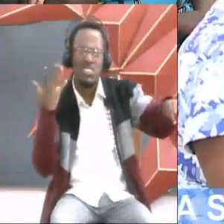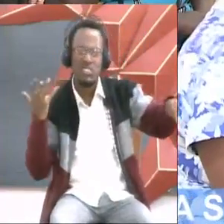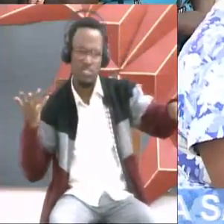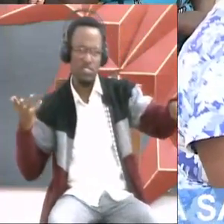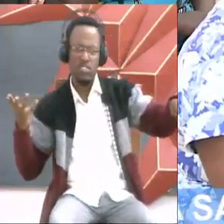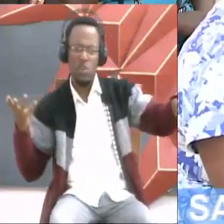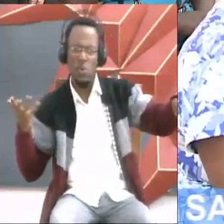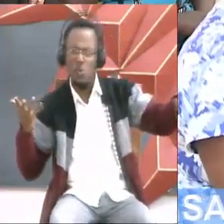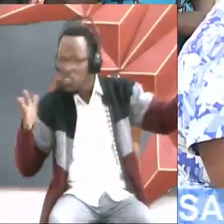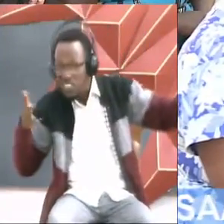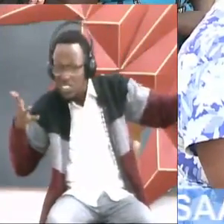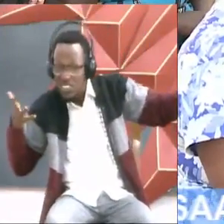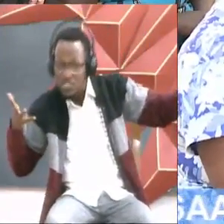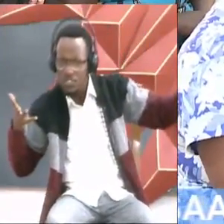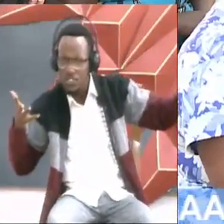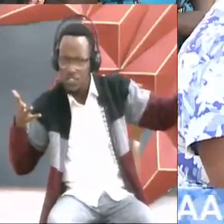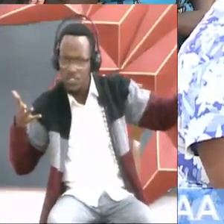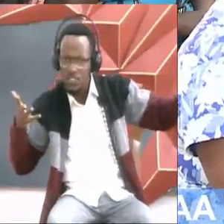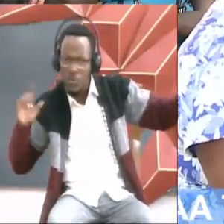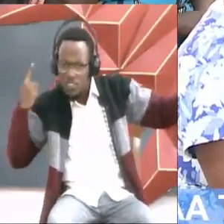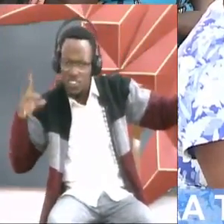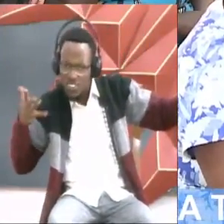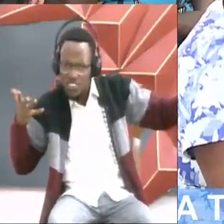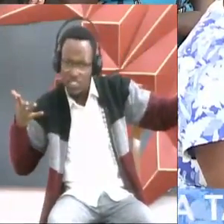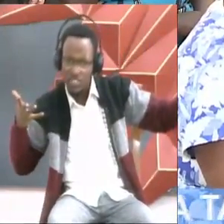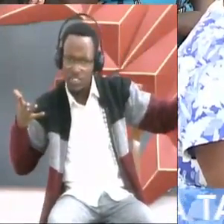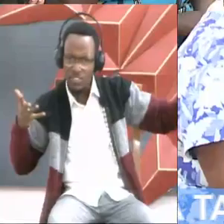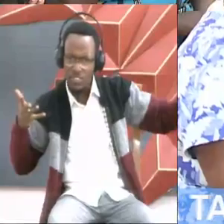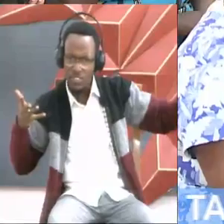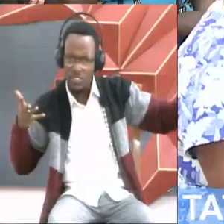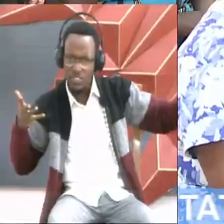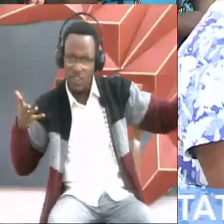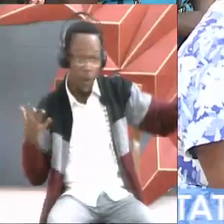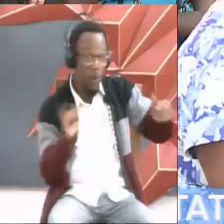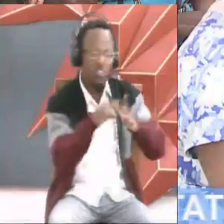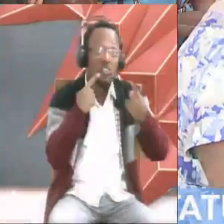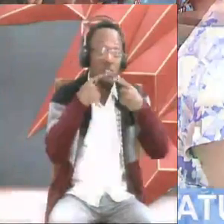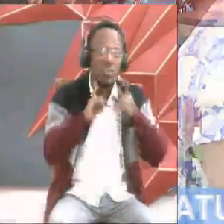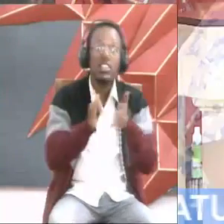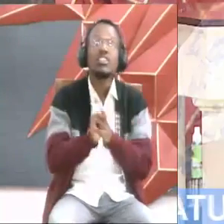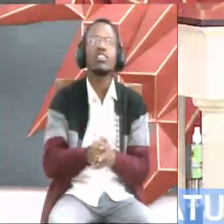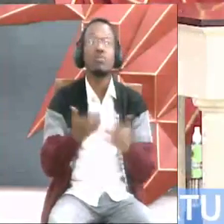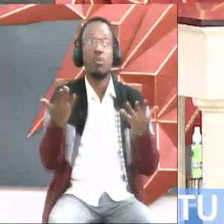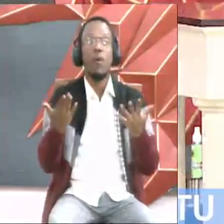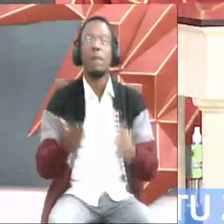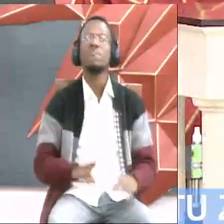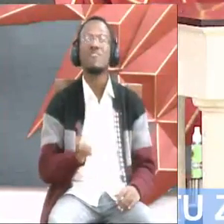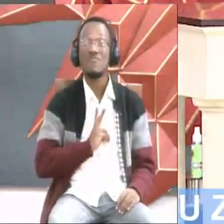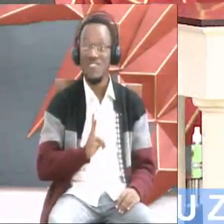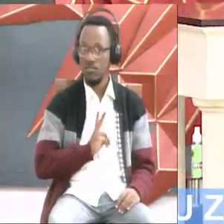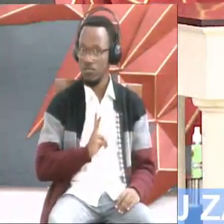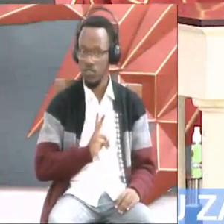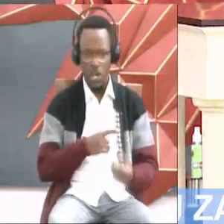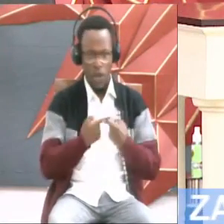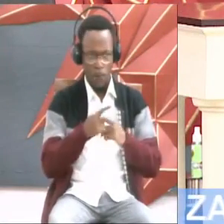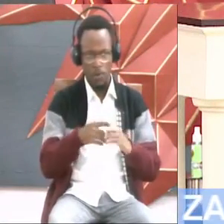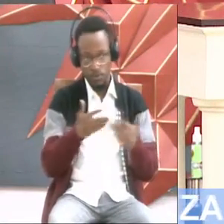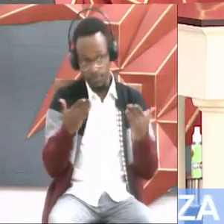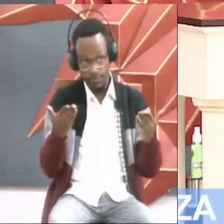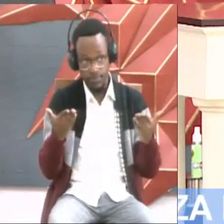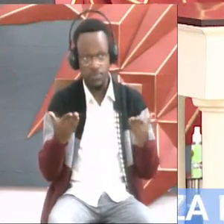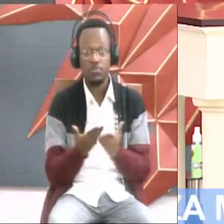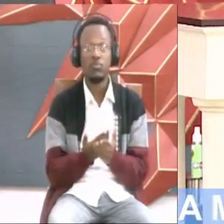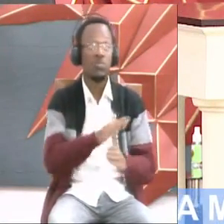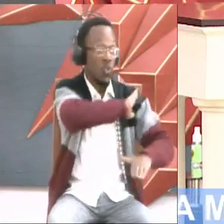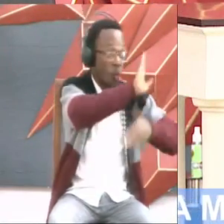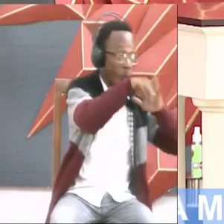Barabyumva neza. Ça c'est individuel. Viens dire qu'on n'a pas gagné. Viens mon coup gâteau qui est ouais. C'est-à-dire individuel, c'est que avant nous bosse.